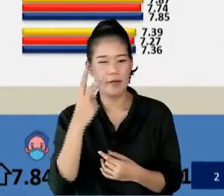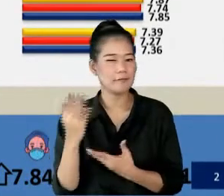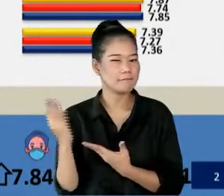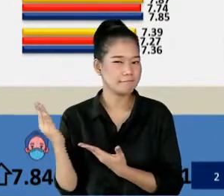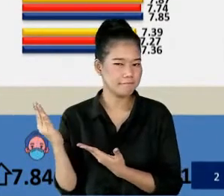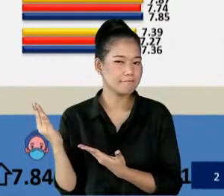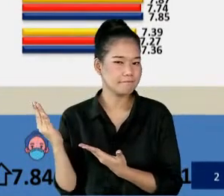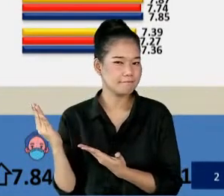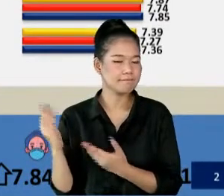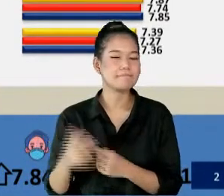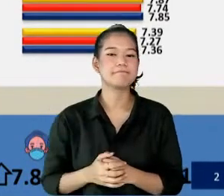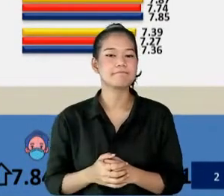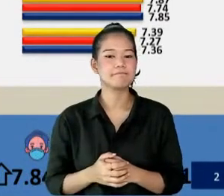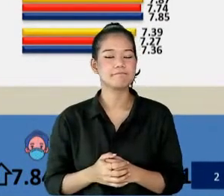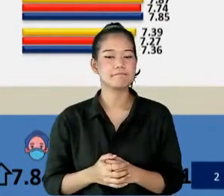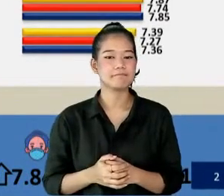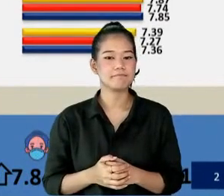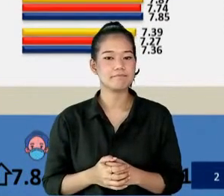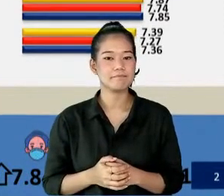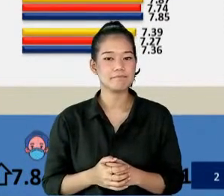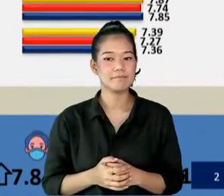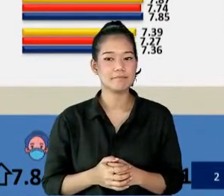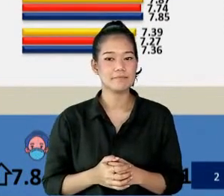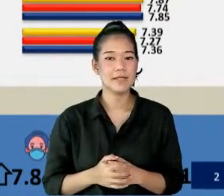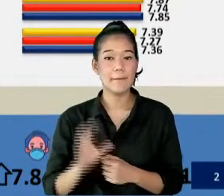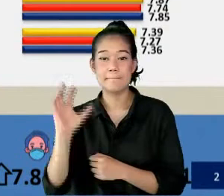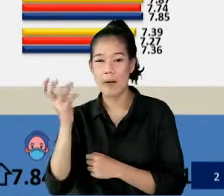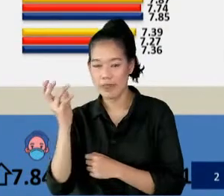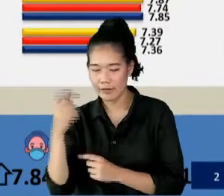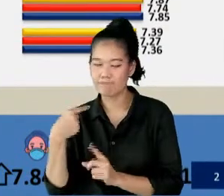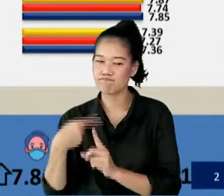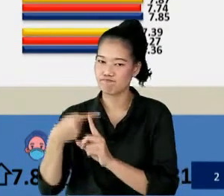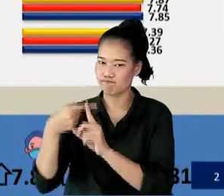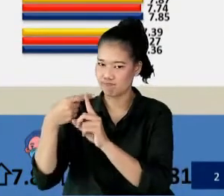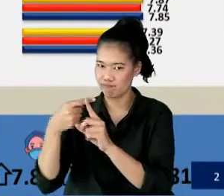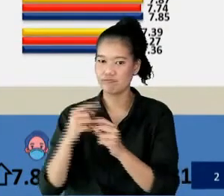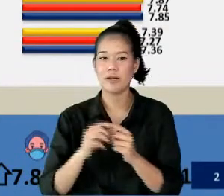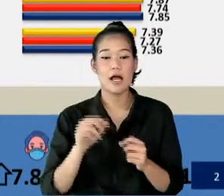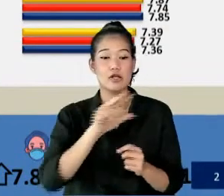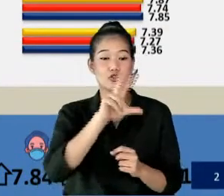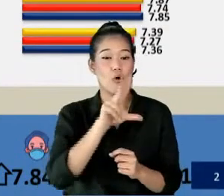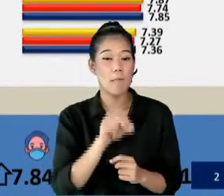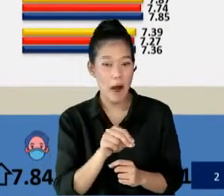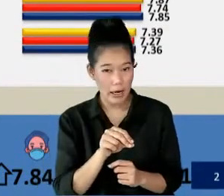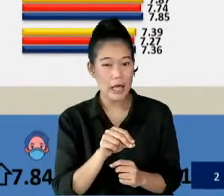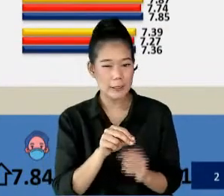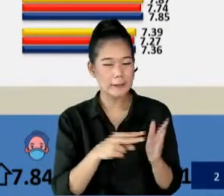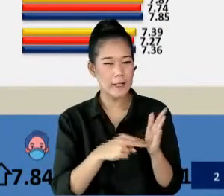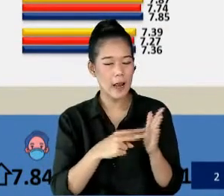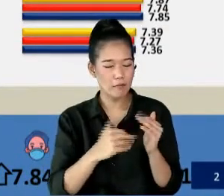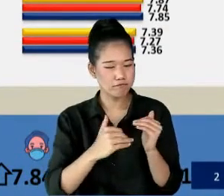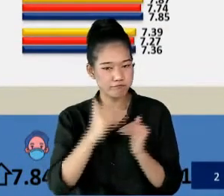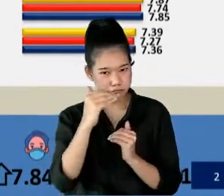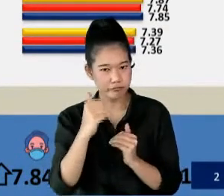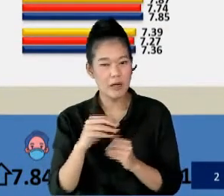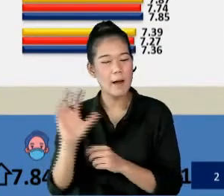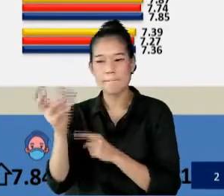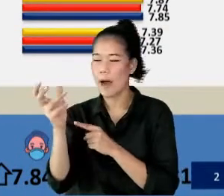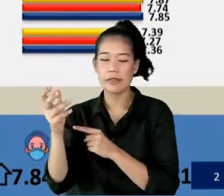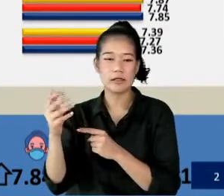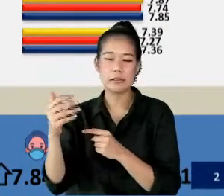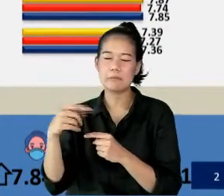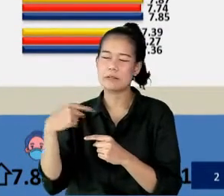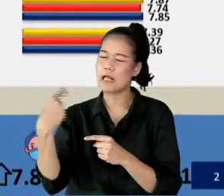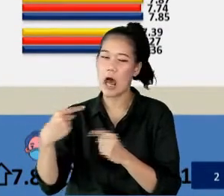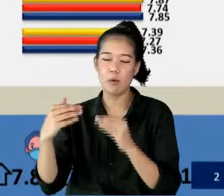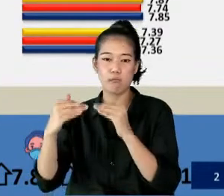kondisinya? Ya, jadi Banten naik, Jawa Barat skor kepatuhannya naik. Memang Banten ini paling